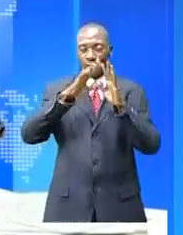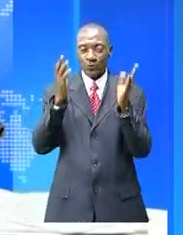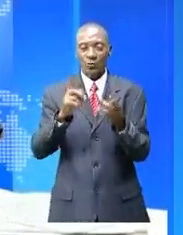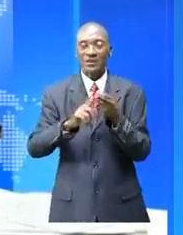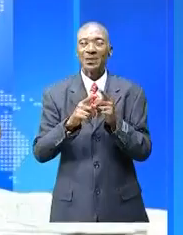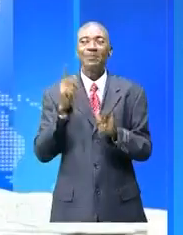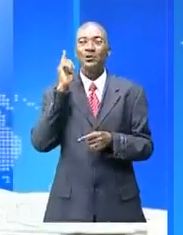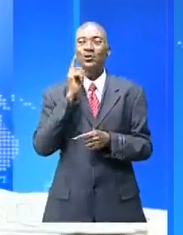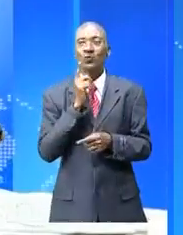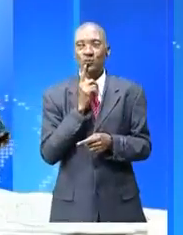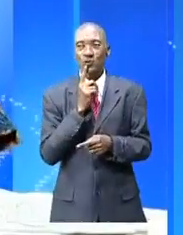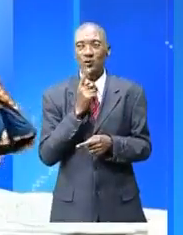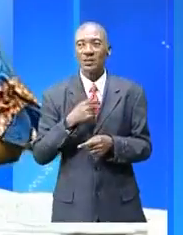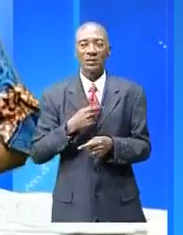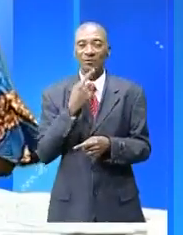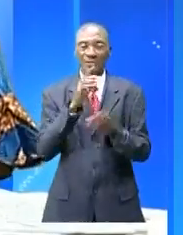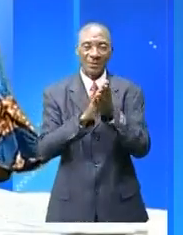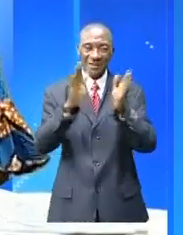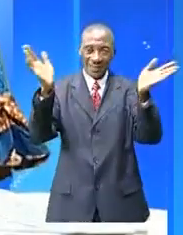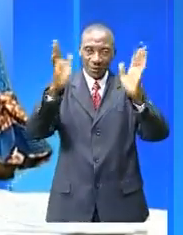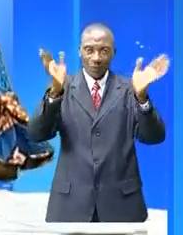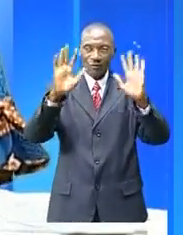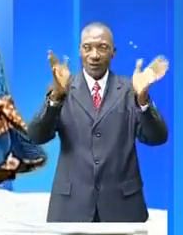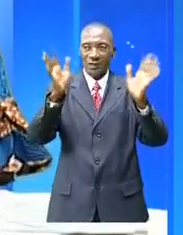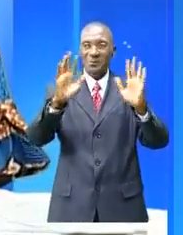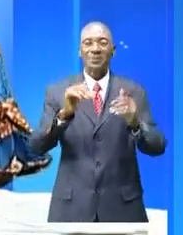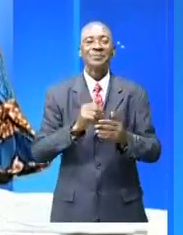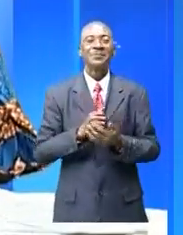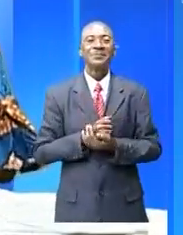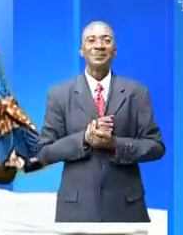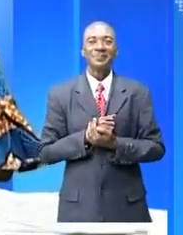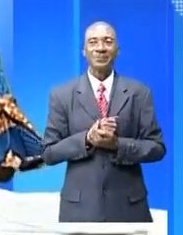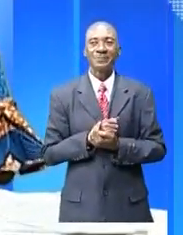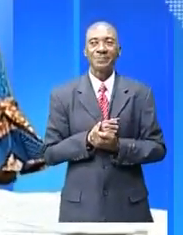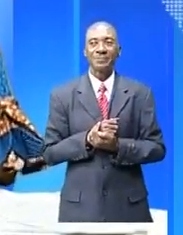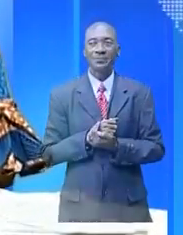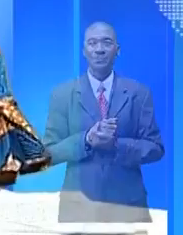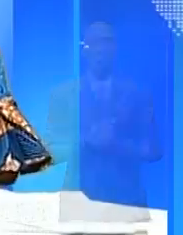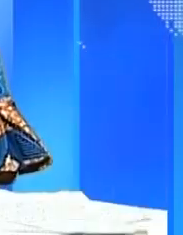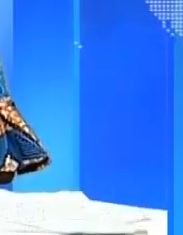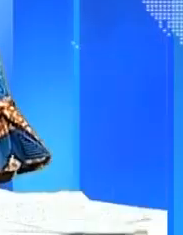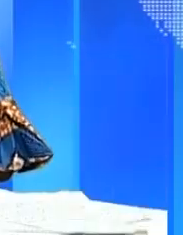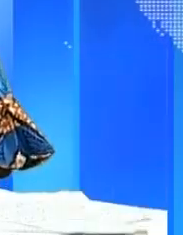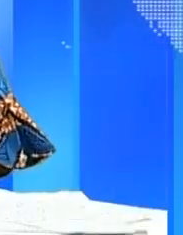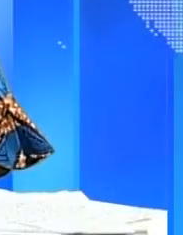avec les informations dans nos prochaines éditions. D'ici là, portez-vous bien. Bonsoir à tous.